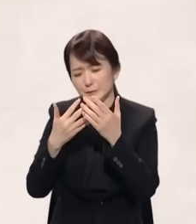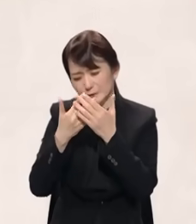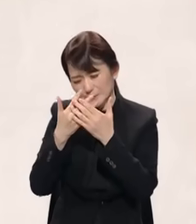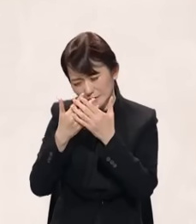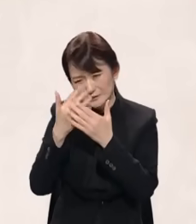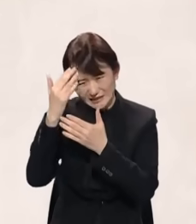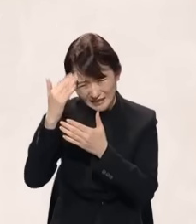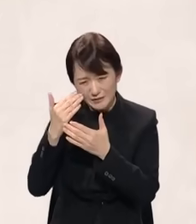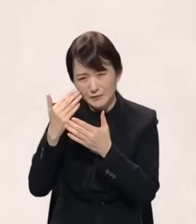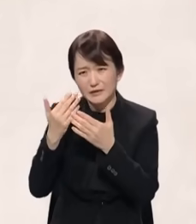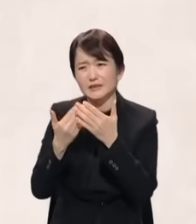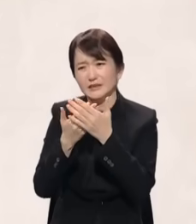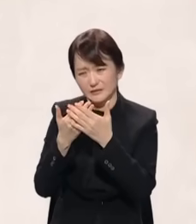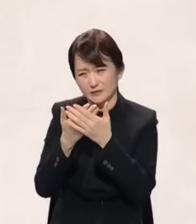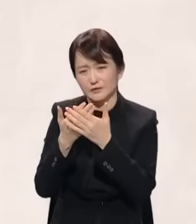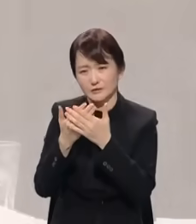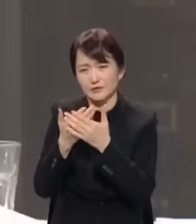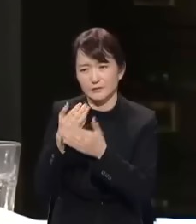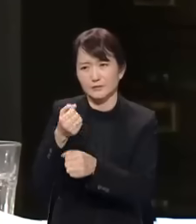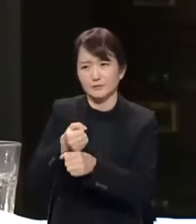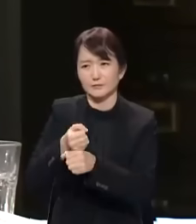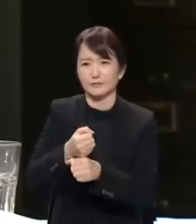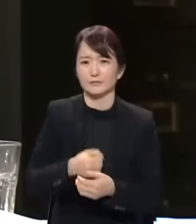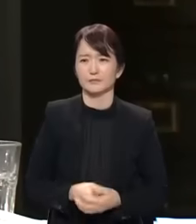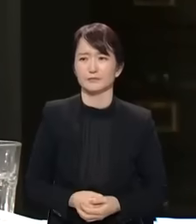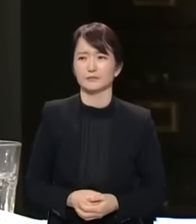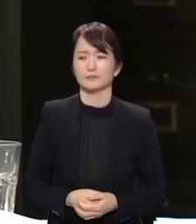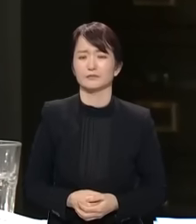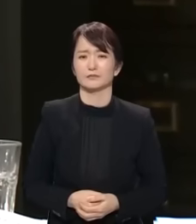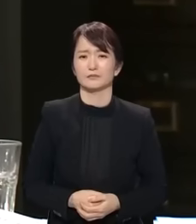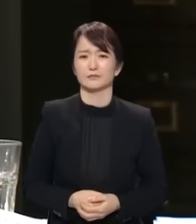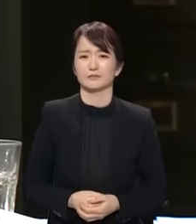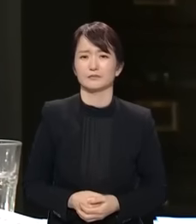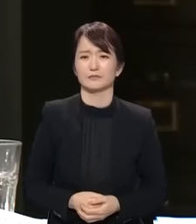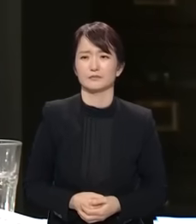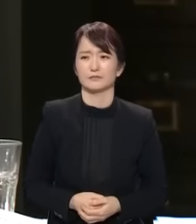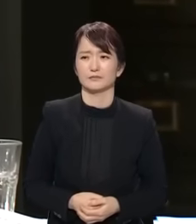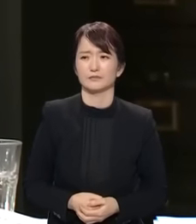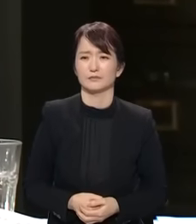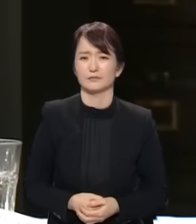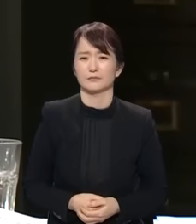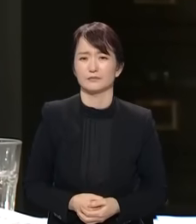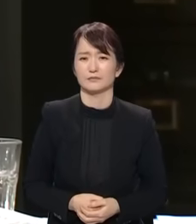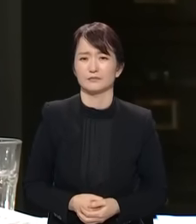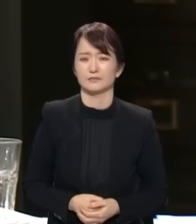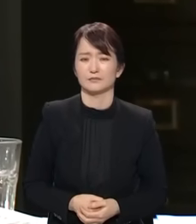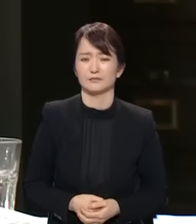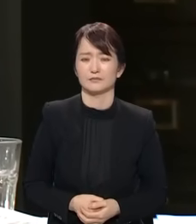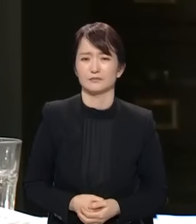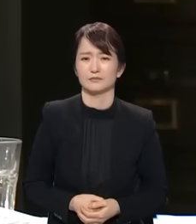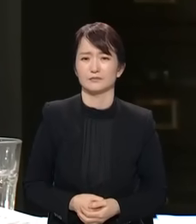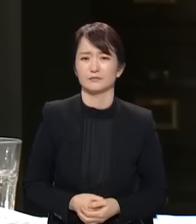했습니다. 그래서 저렇게 좀 나간다는 거 좀 이해해 주시고요.